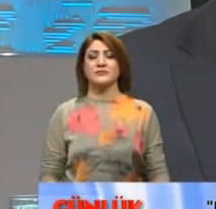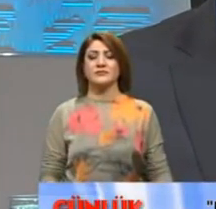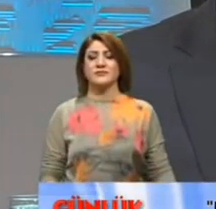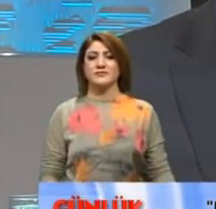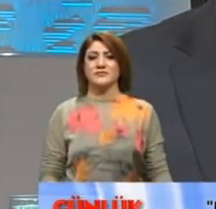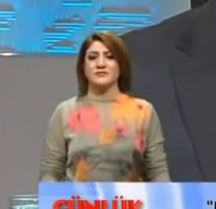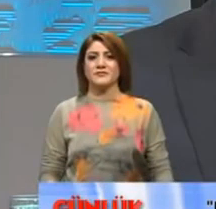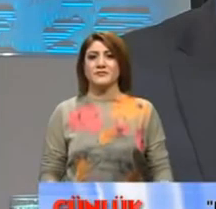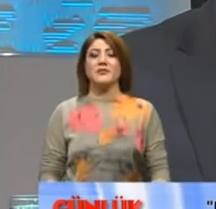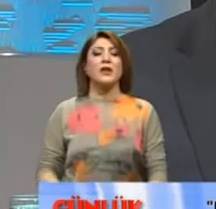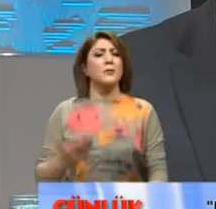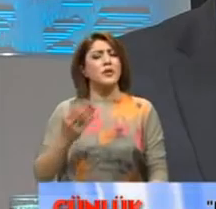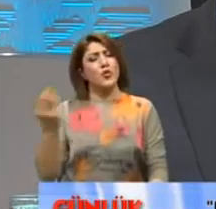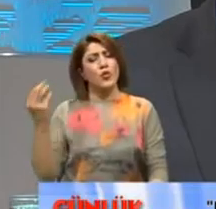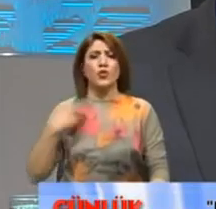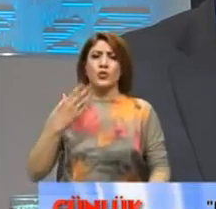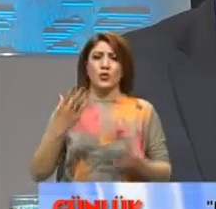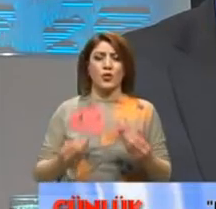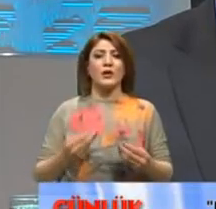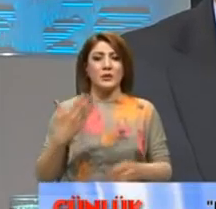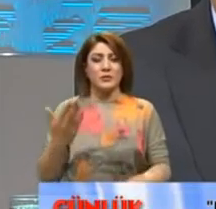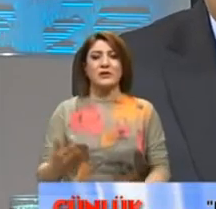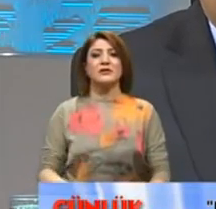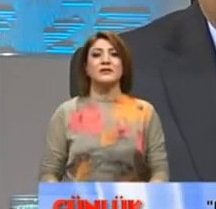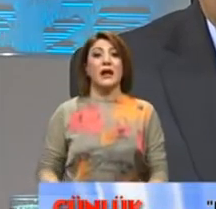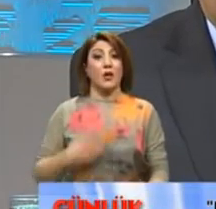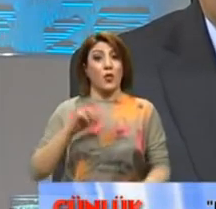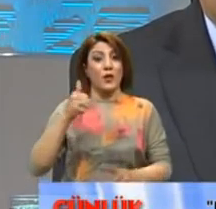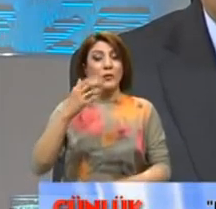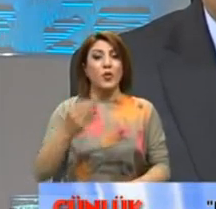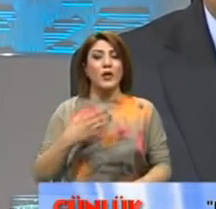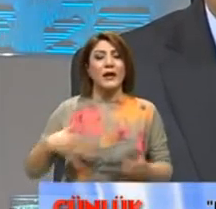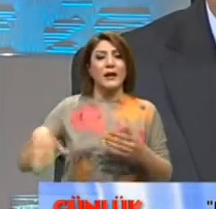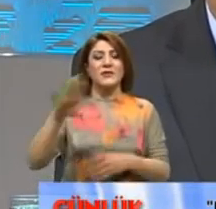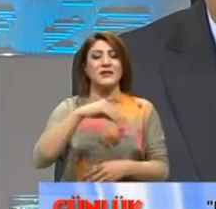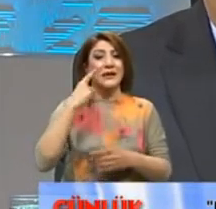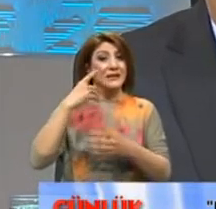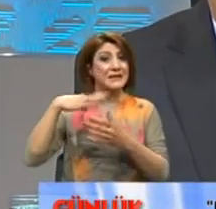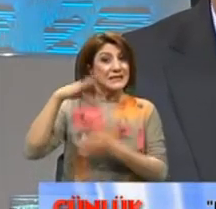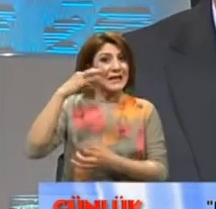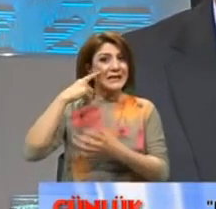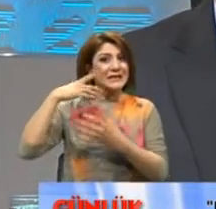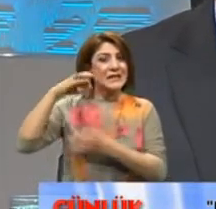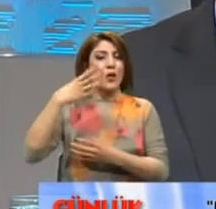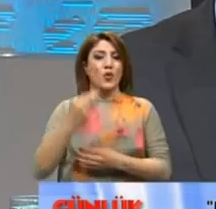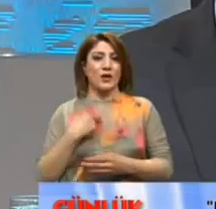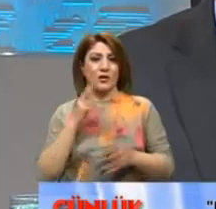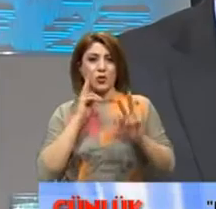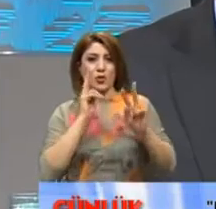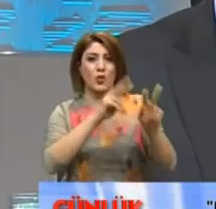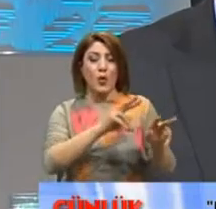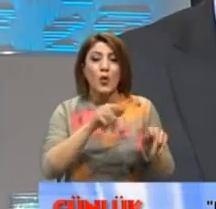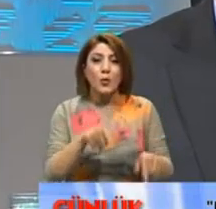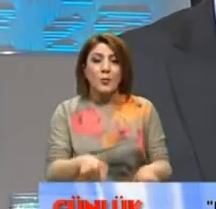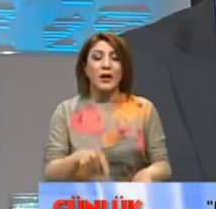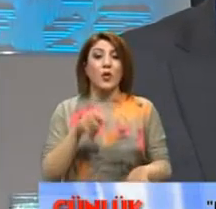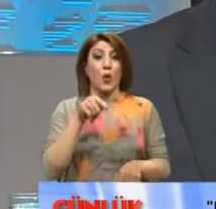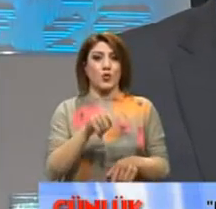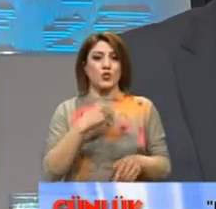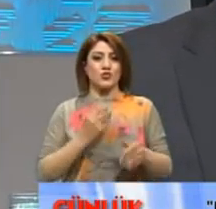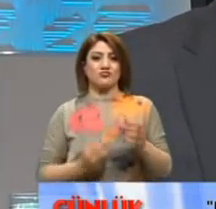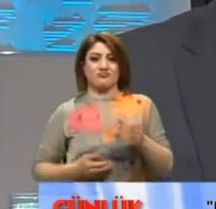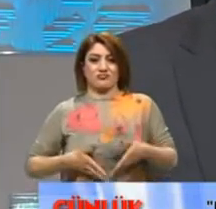diyebilirsiniz. Birçok şeyi söyleyebilirsiniz. Ama asıl olan her şeyden önce karşındakini insanı insan olarak görmek, yaratılmış olarak görmek, onun yaratılmasına